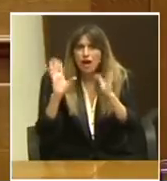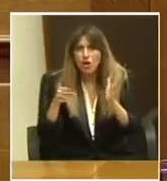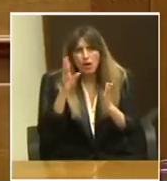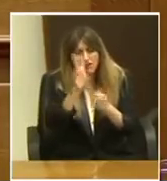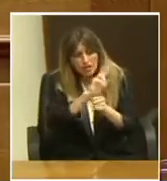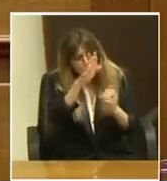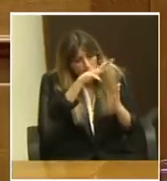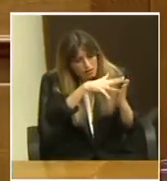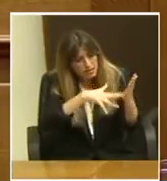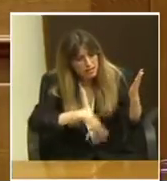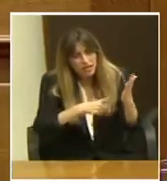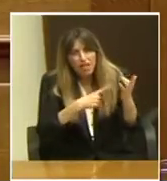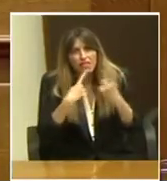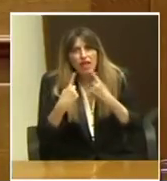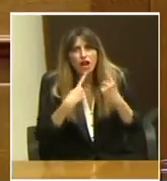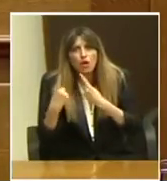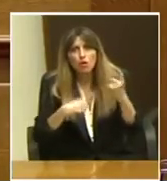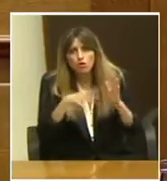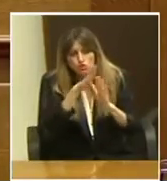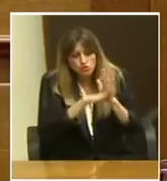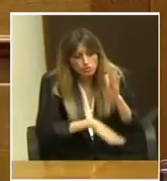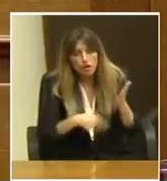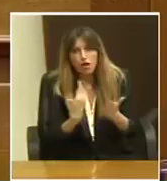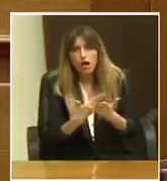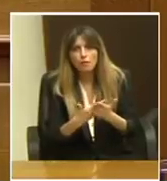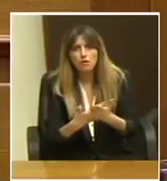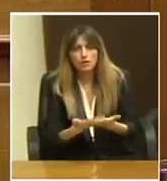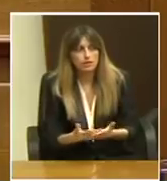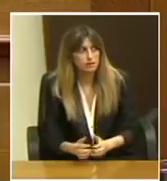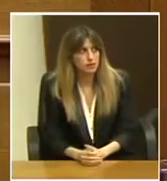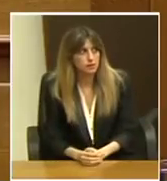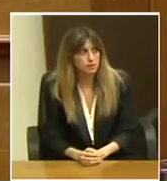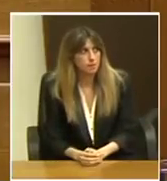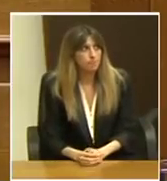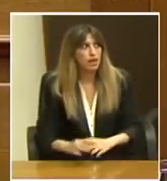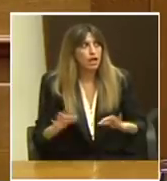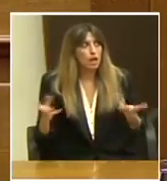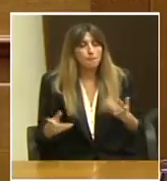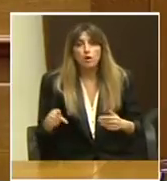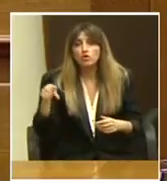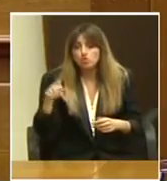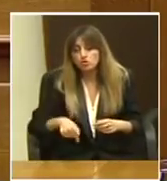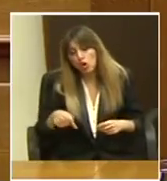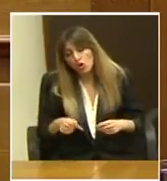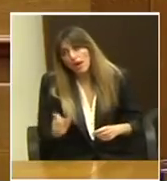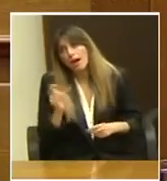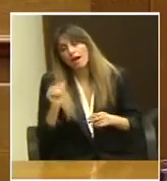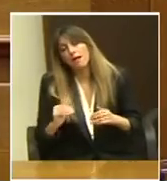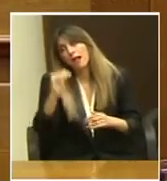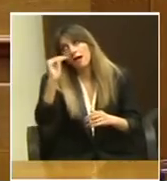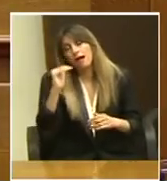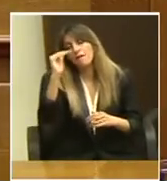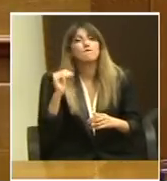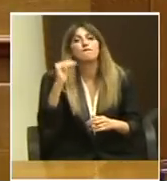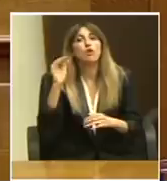το όνομα που άξιζε τον κόπο να συνεχίσει η διαπραγμάτευση. Πώς είναι το δυνατόν το όνομα που επιλέξατε, όταν το κερδίζει